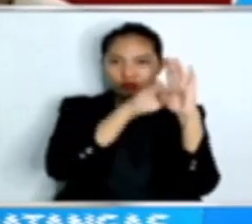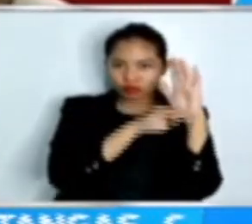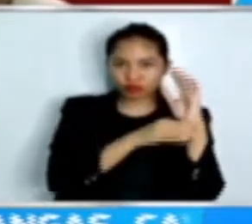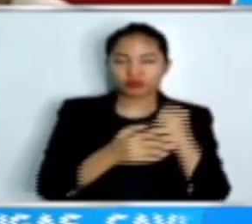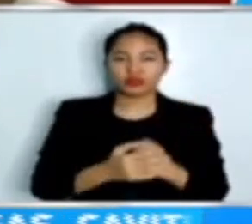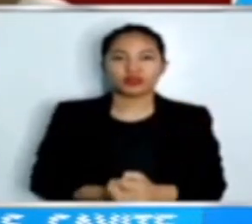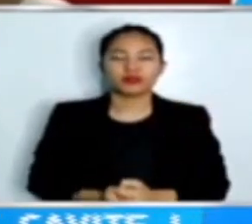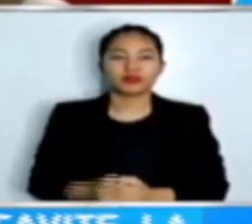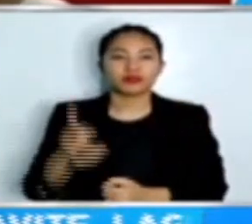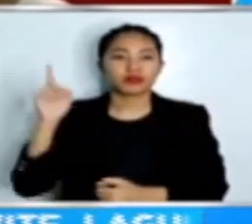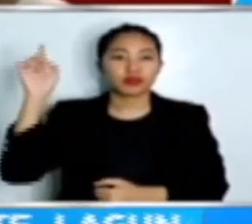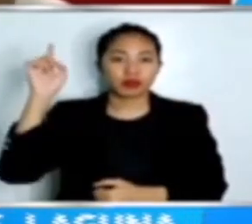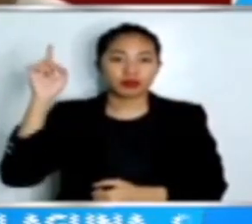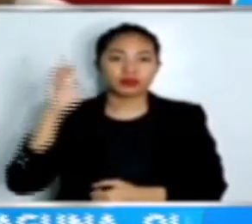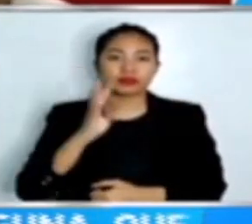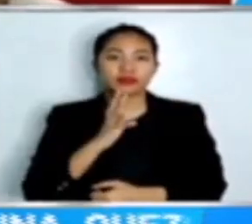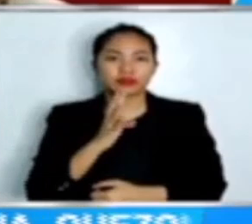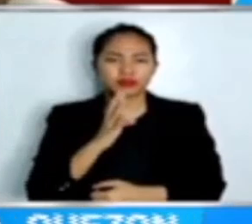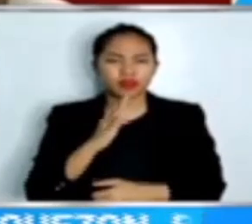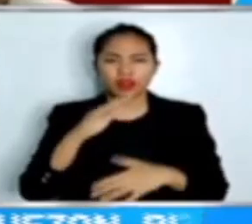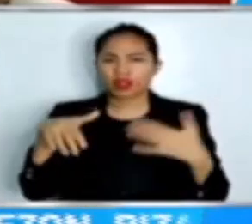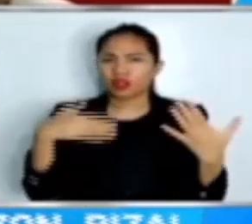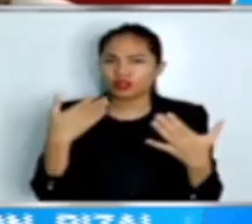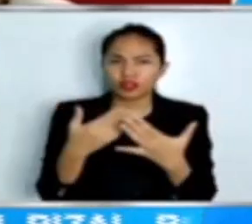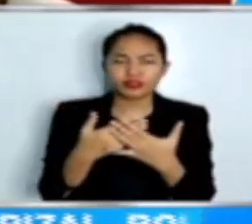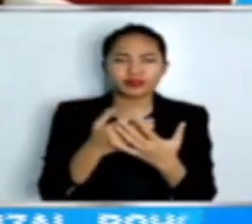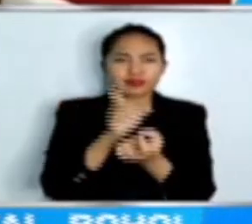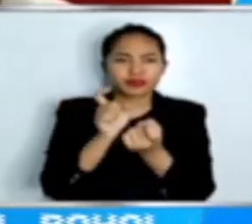safety protocols, contingency measures,